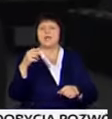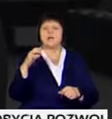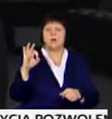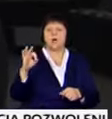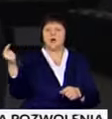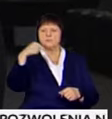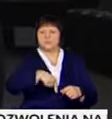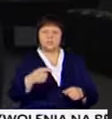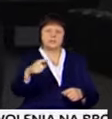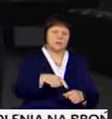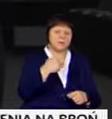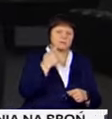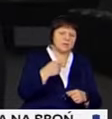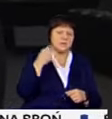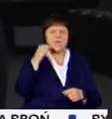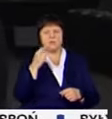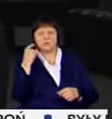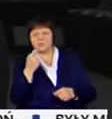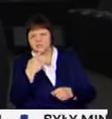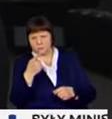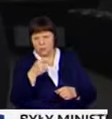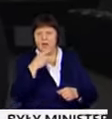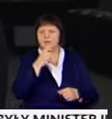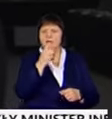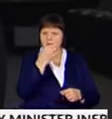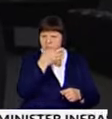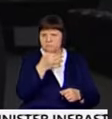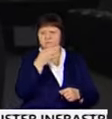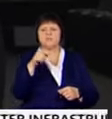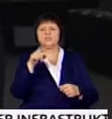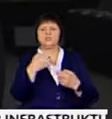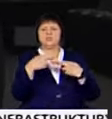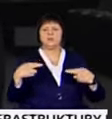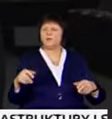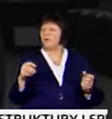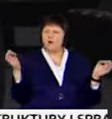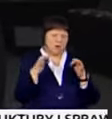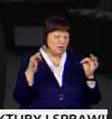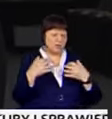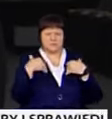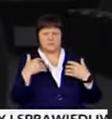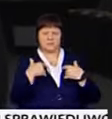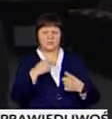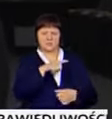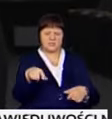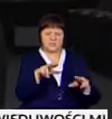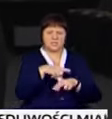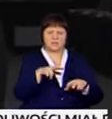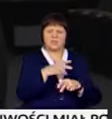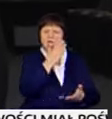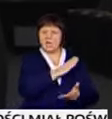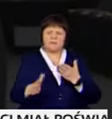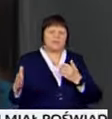na przesłuchania, kazała się rozejść i no, wydaje mi się, że to było straszne przeżycie dla nich, takie